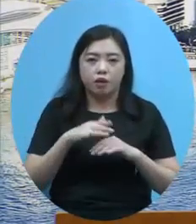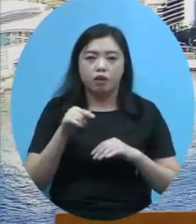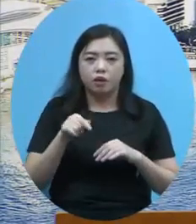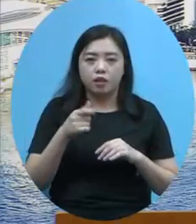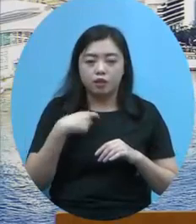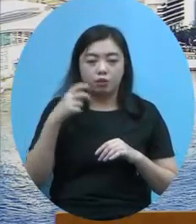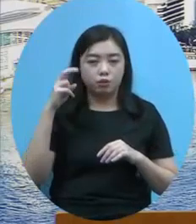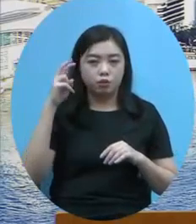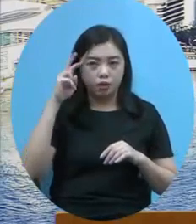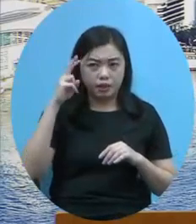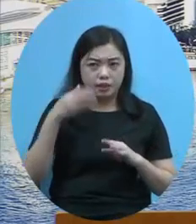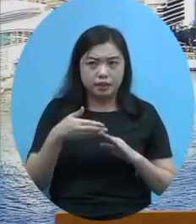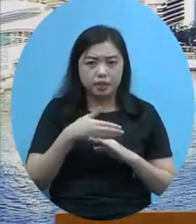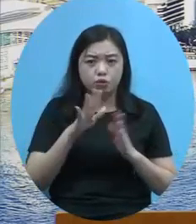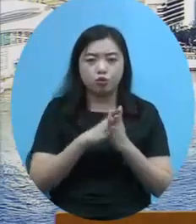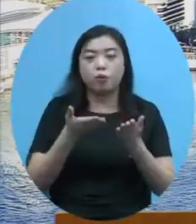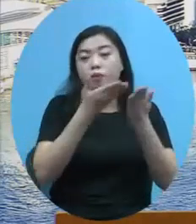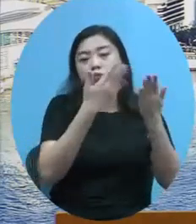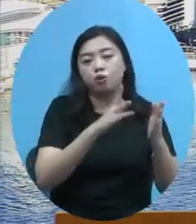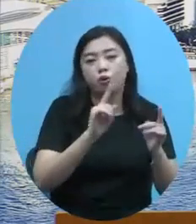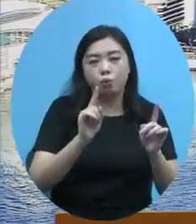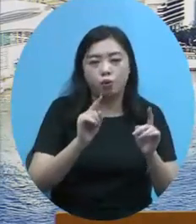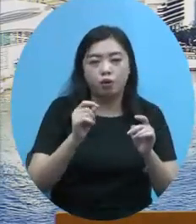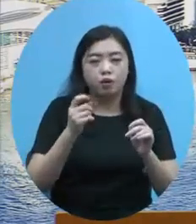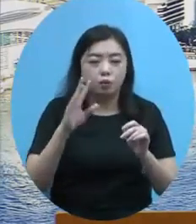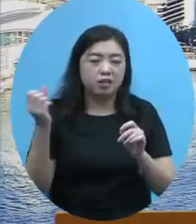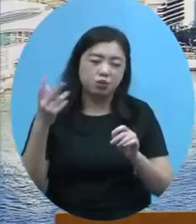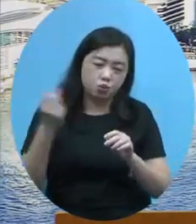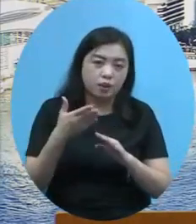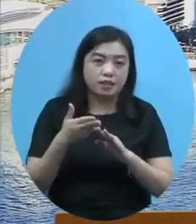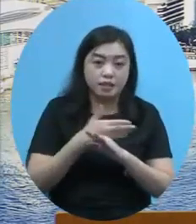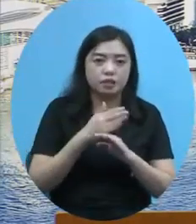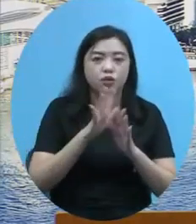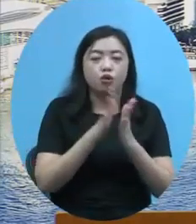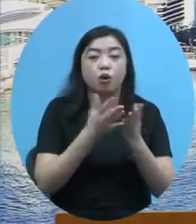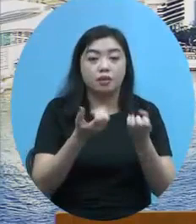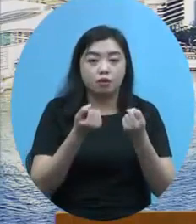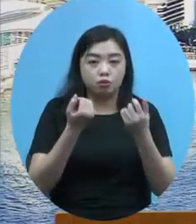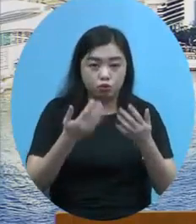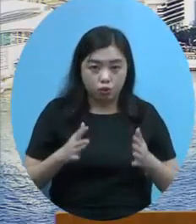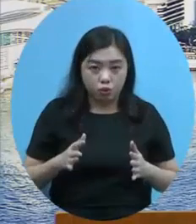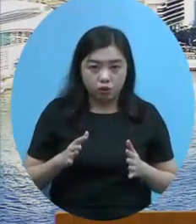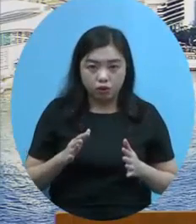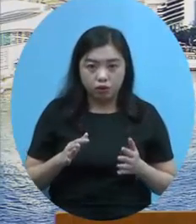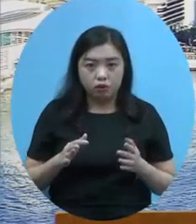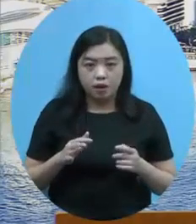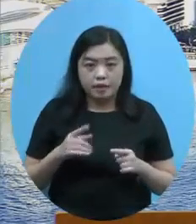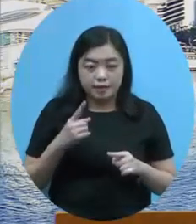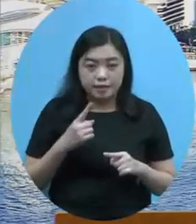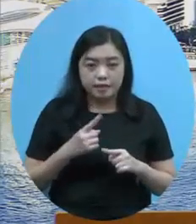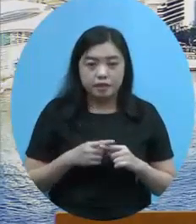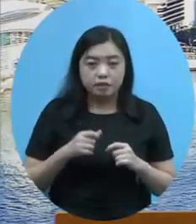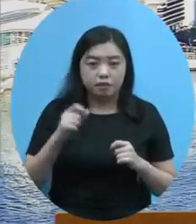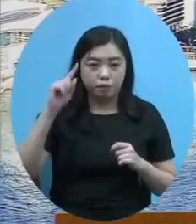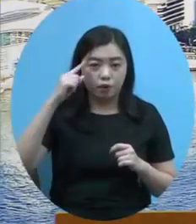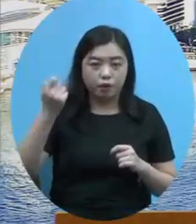該係前日呈報啦，或者係再前一日嘅。咁當個案呈報咗之後，我哋收到之後咧，其實就會即係喺第二